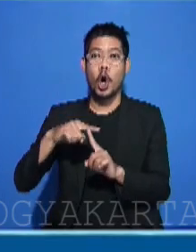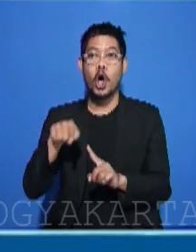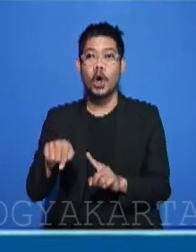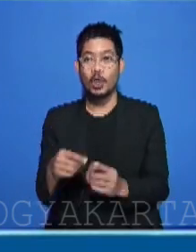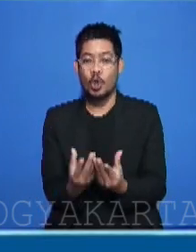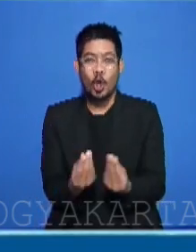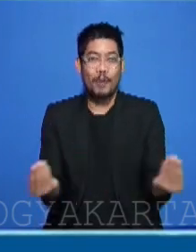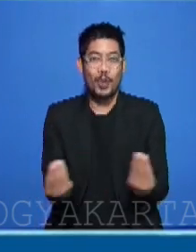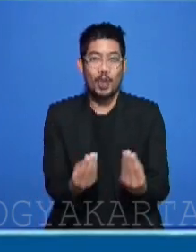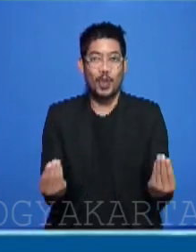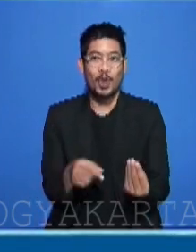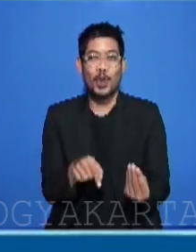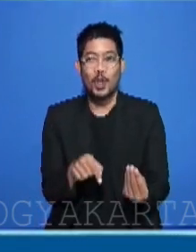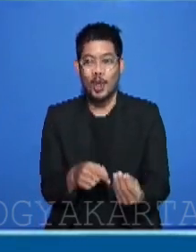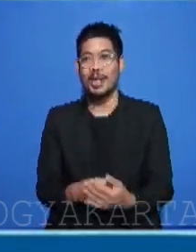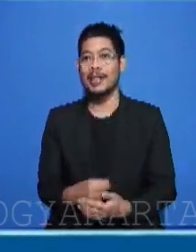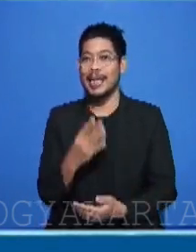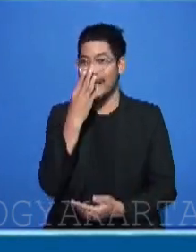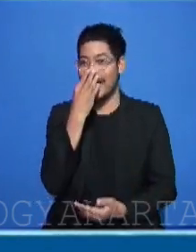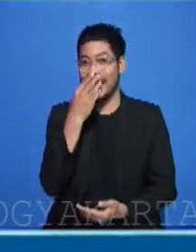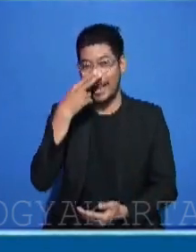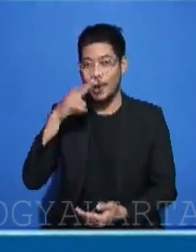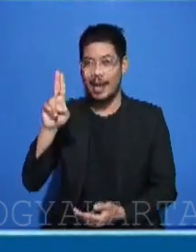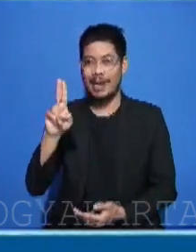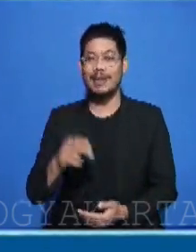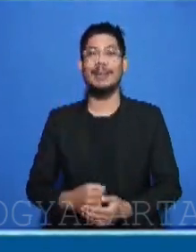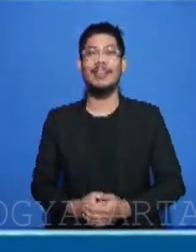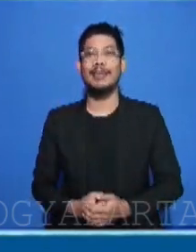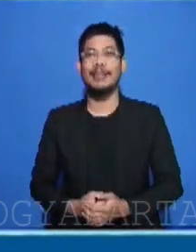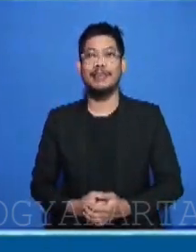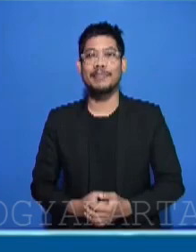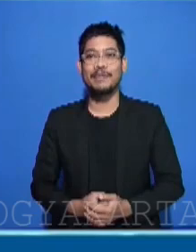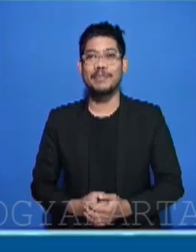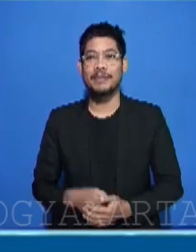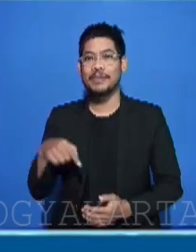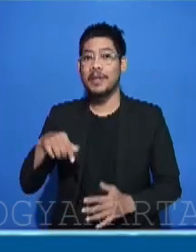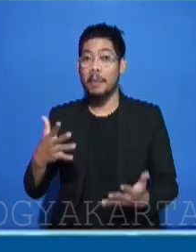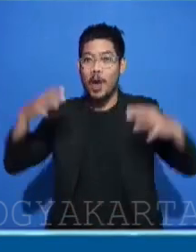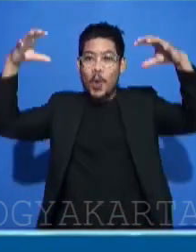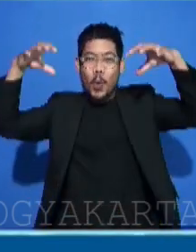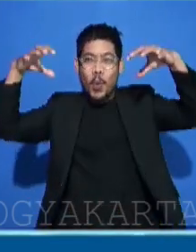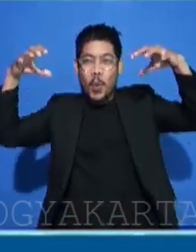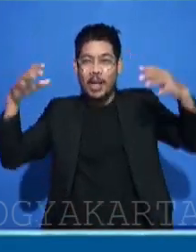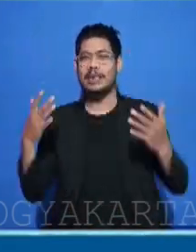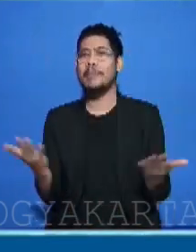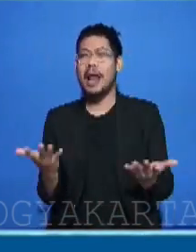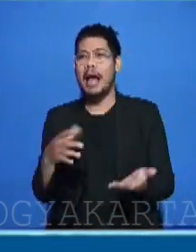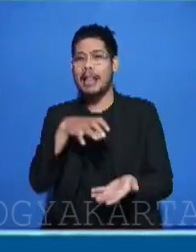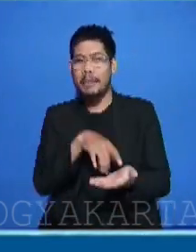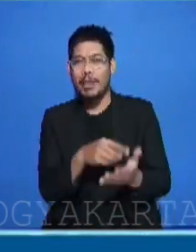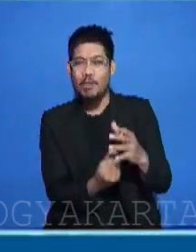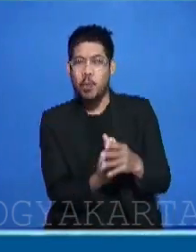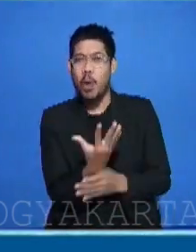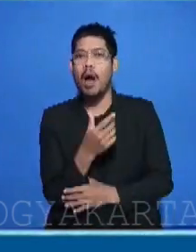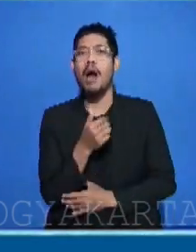tanaman odot gadai produktivitas Inggil menurut pemalih sangat tumbuh dan di